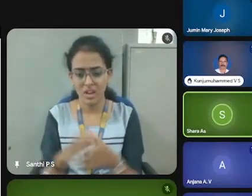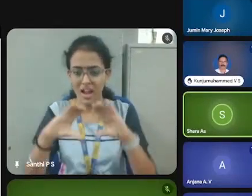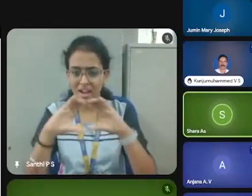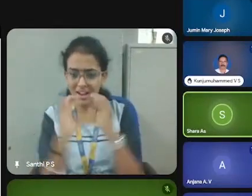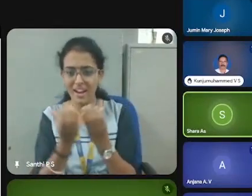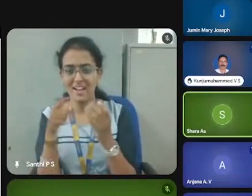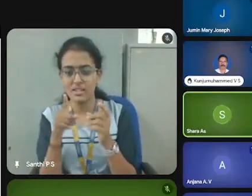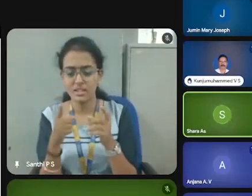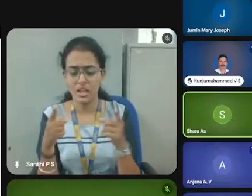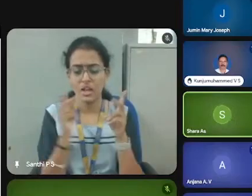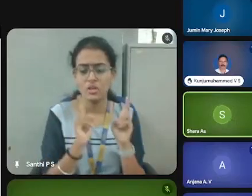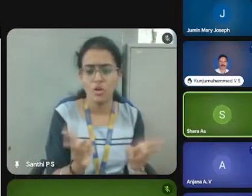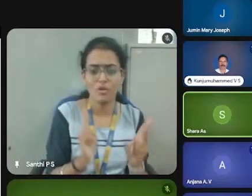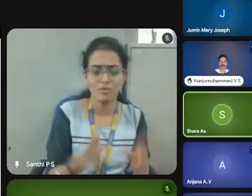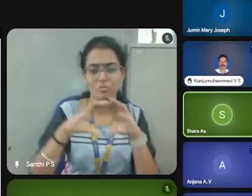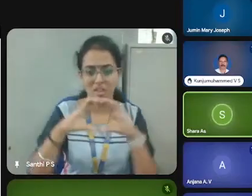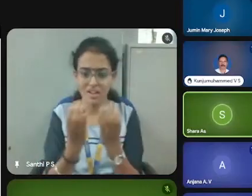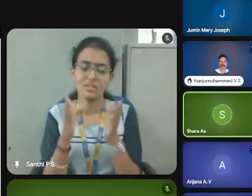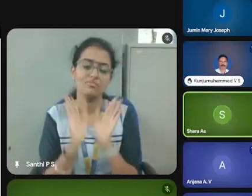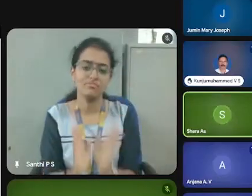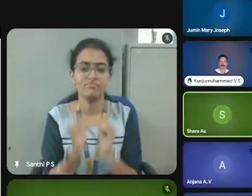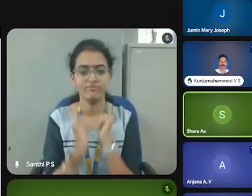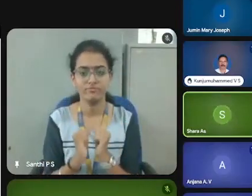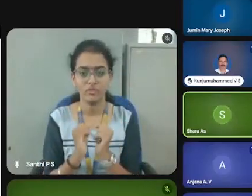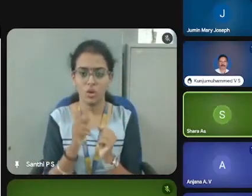തന്നെയാണ് ഇവരിയ്ക്കേണ്ടത്. ഓക്കെ